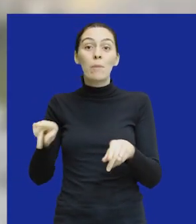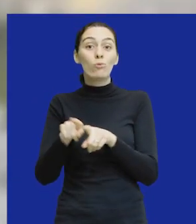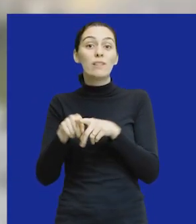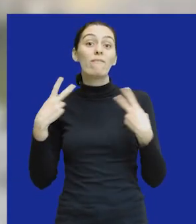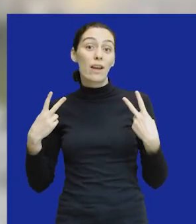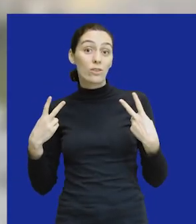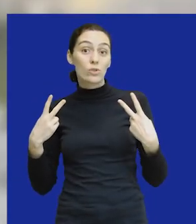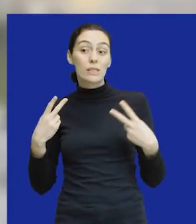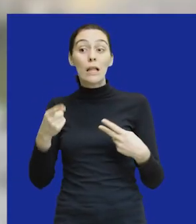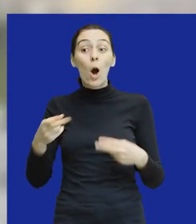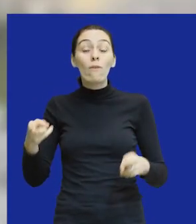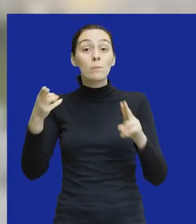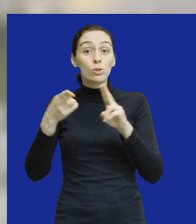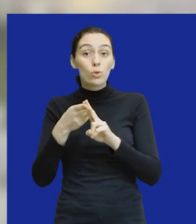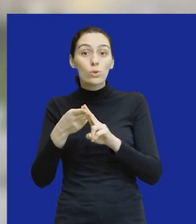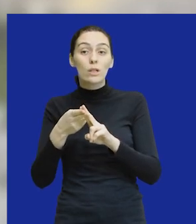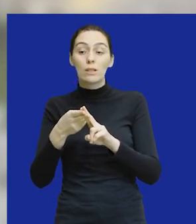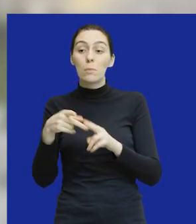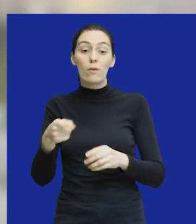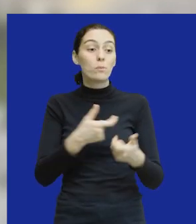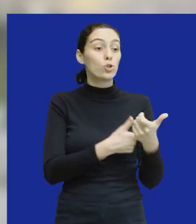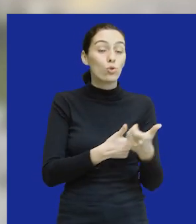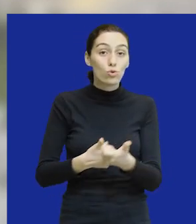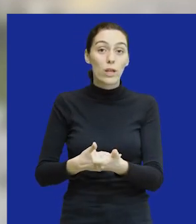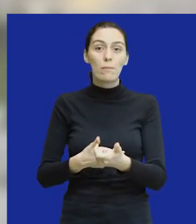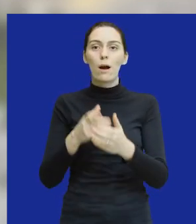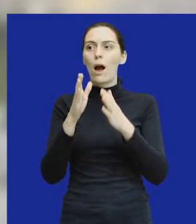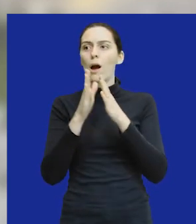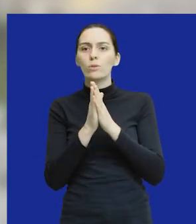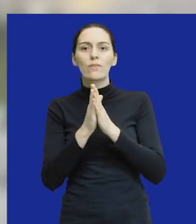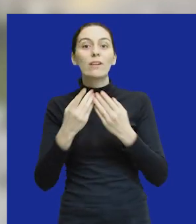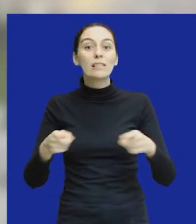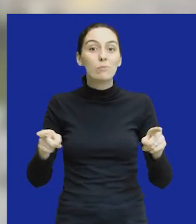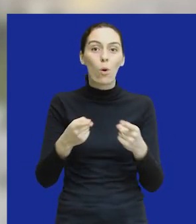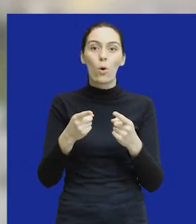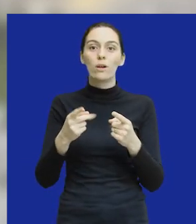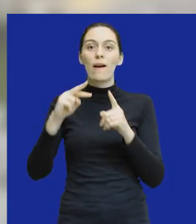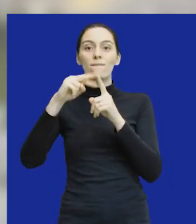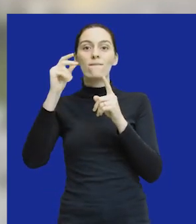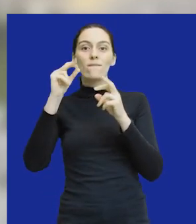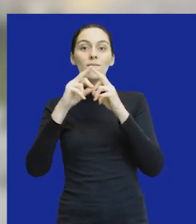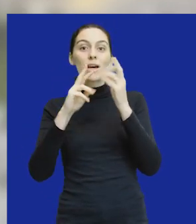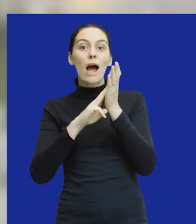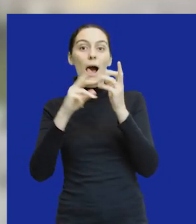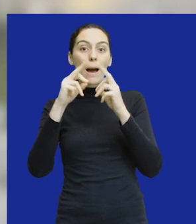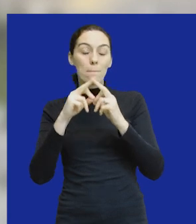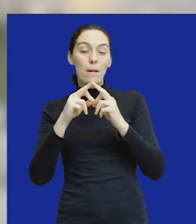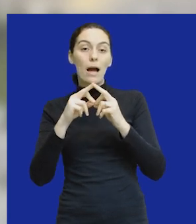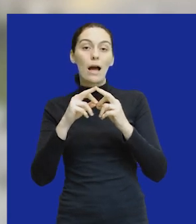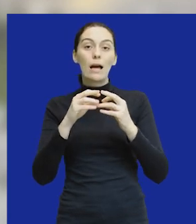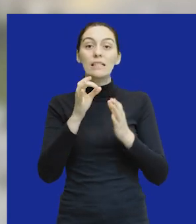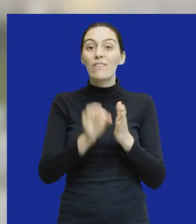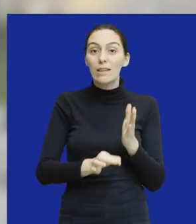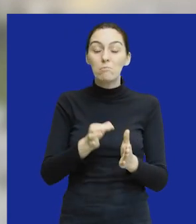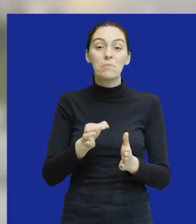vrijednosti, na takvim susretima, na takvim služenjima, u crkvenim zborovima, u frami, na